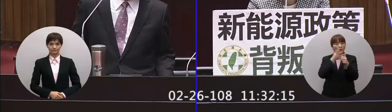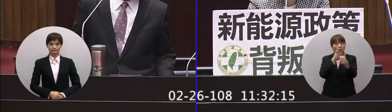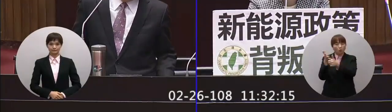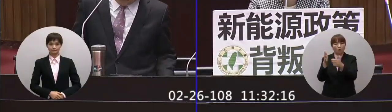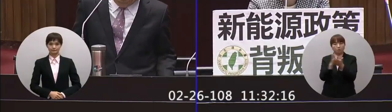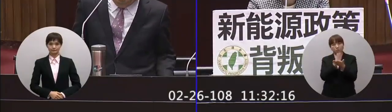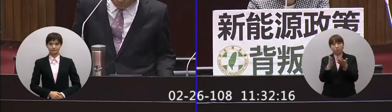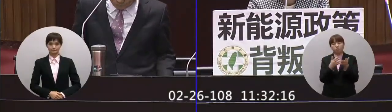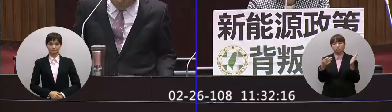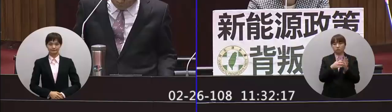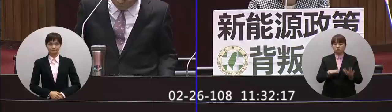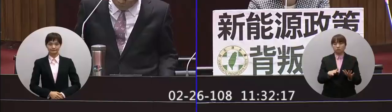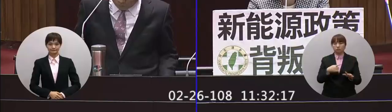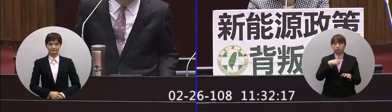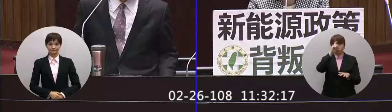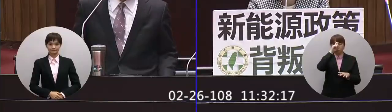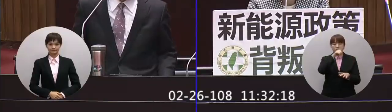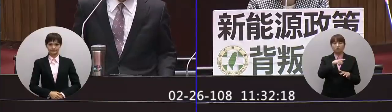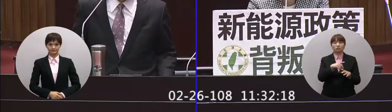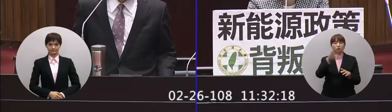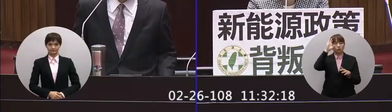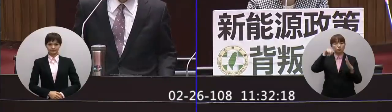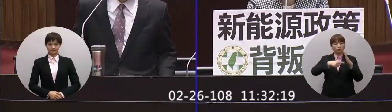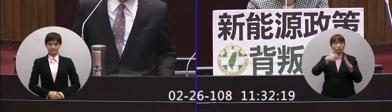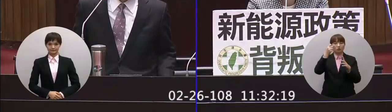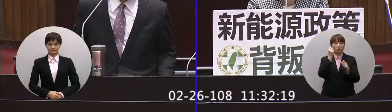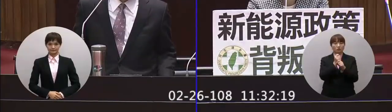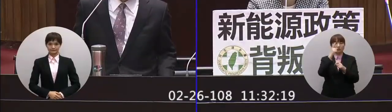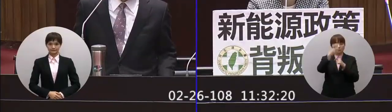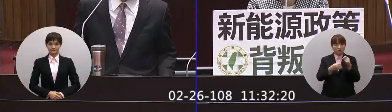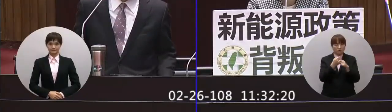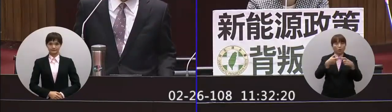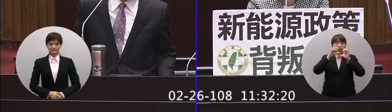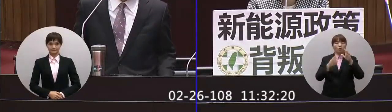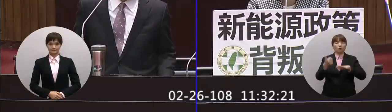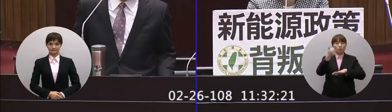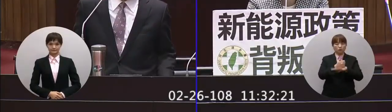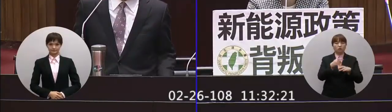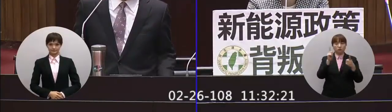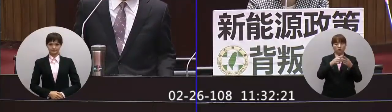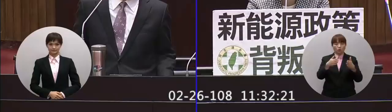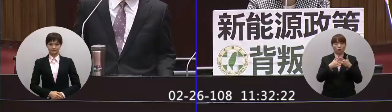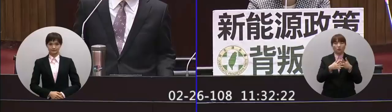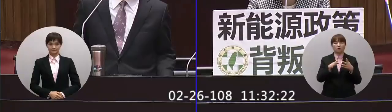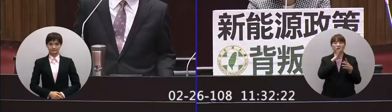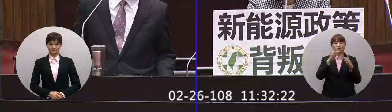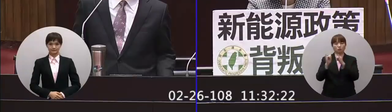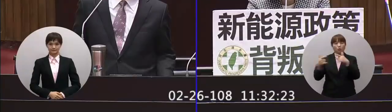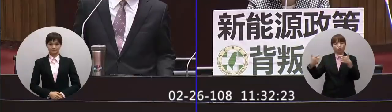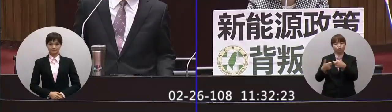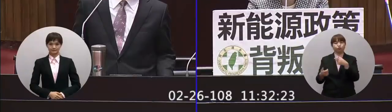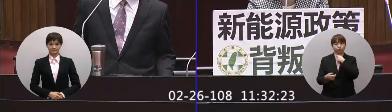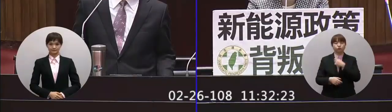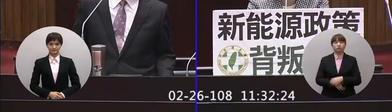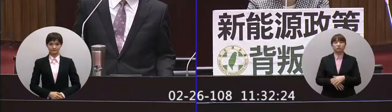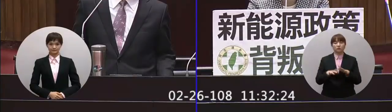论，我希望这个苏贞昌院长，您事隔10几年回来担任这个院长，您应该要重新接回地气哦。我